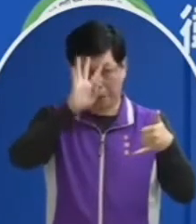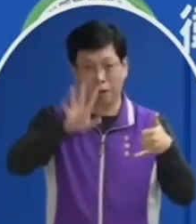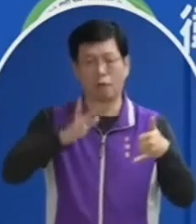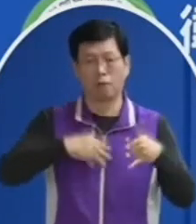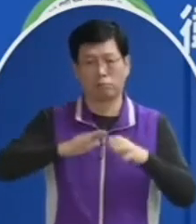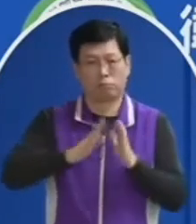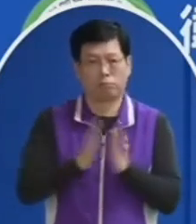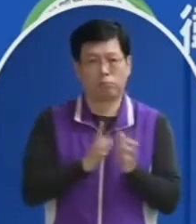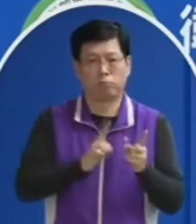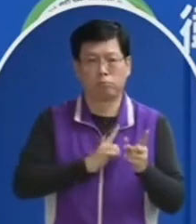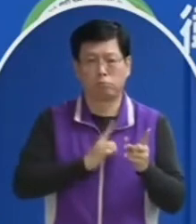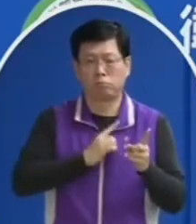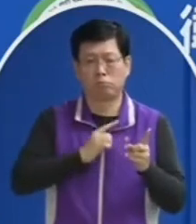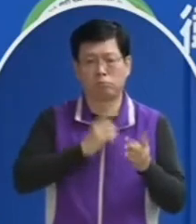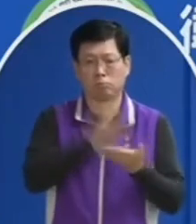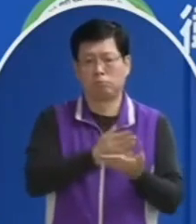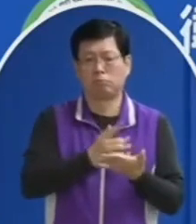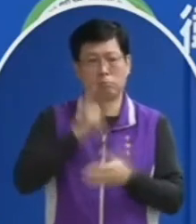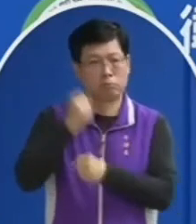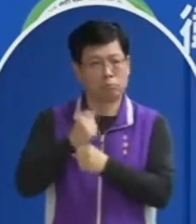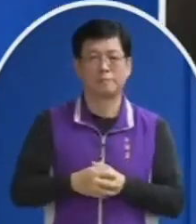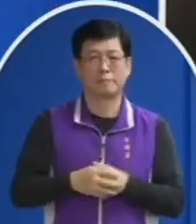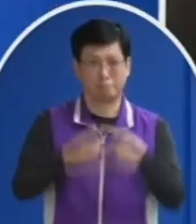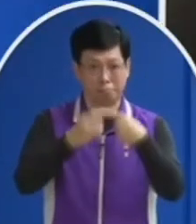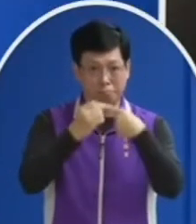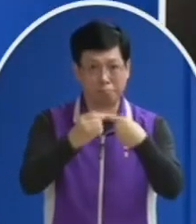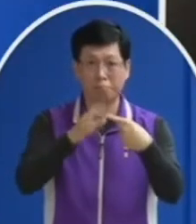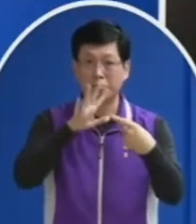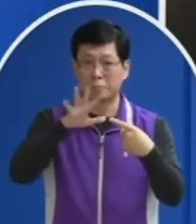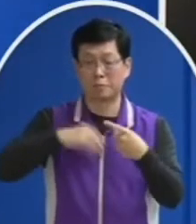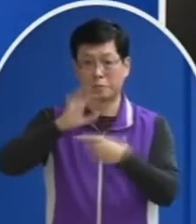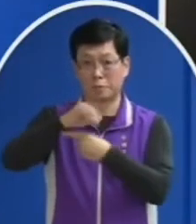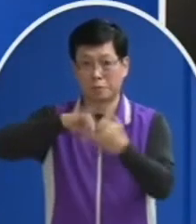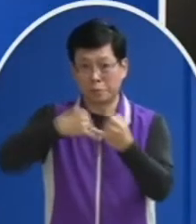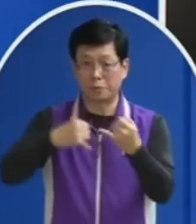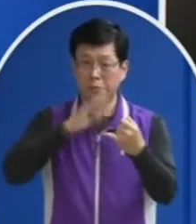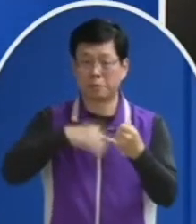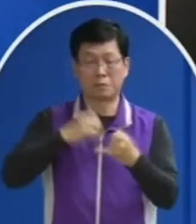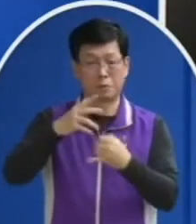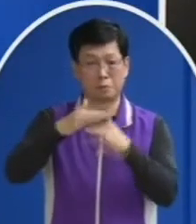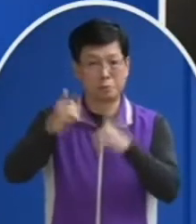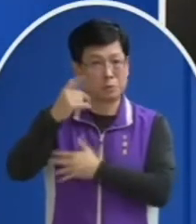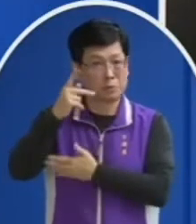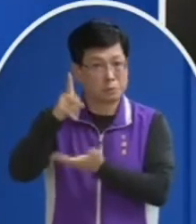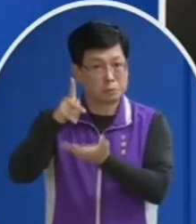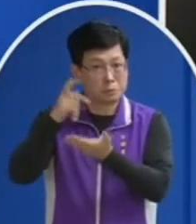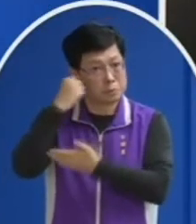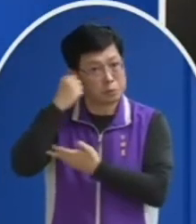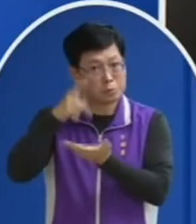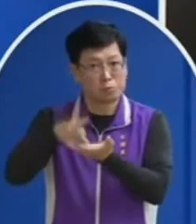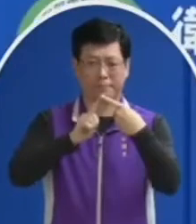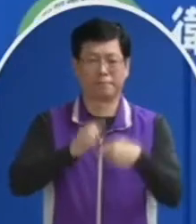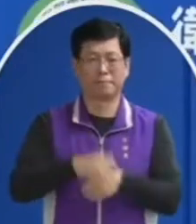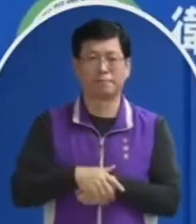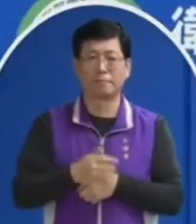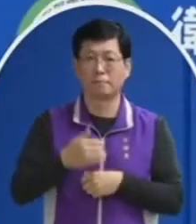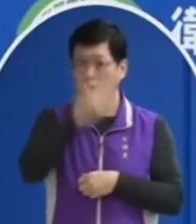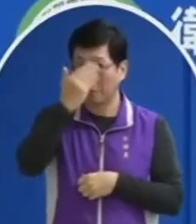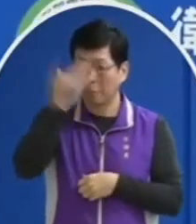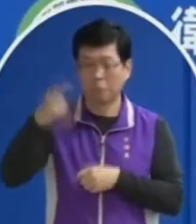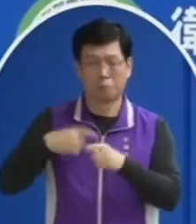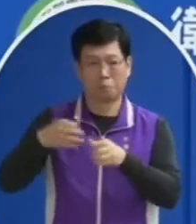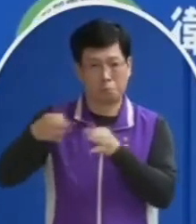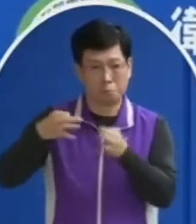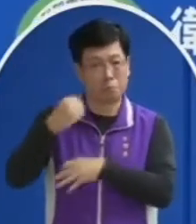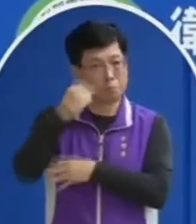望他不可以上班上学。 垦丁的民宿业者抱怨说，政府一下令后生意下滑。 旅游业者、旅